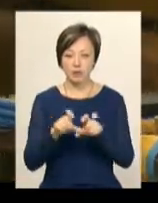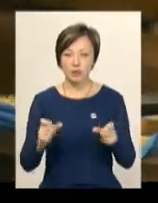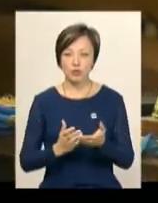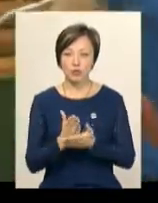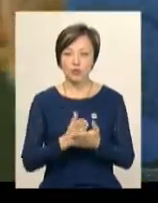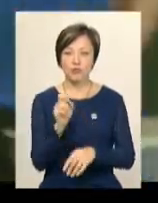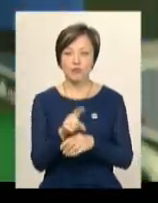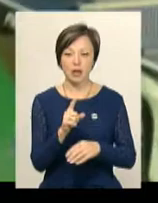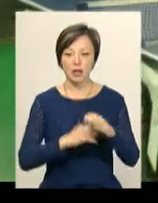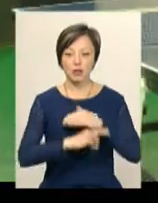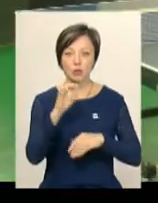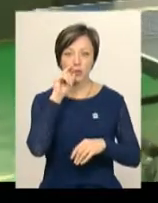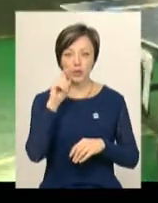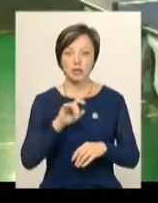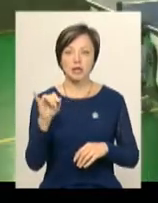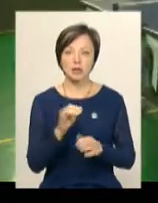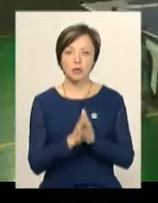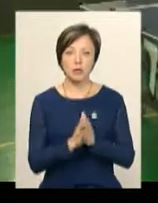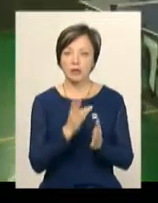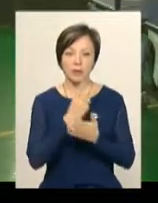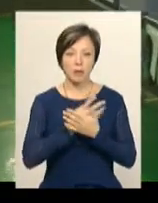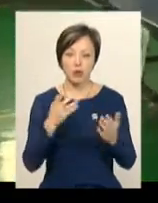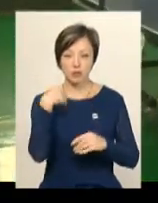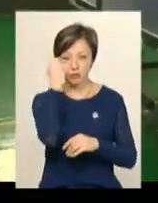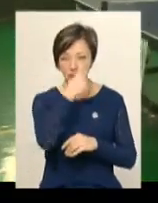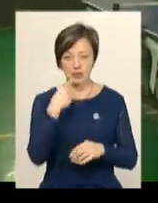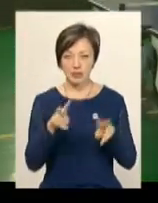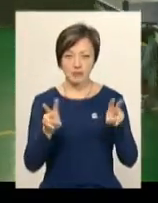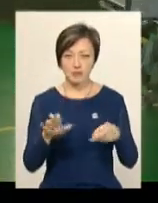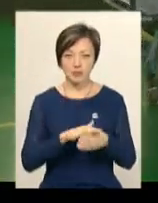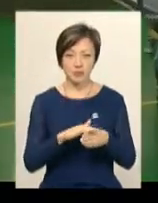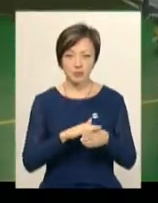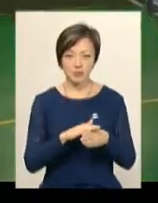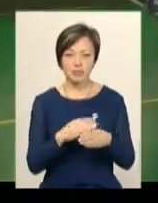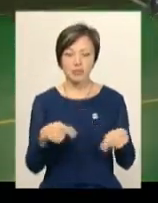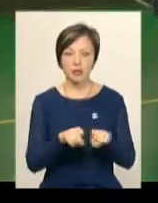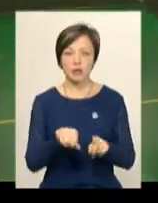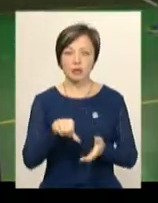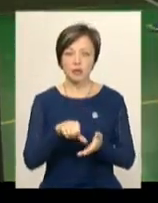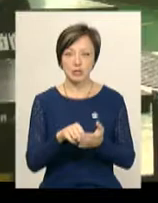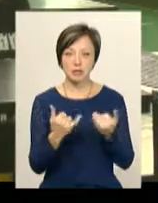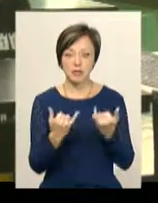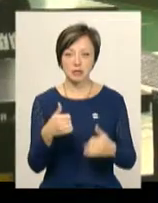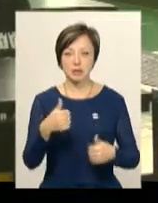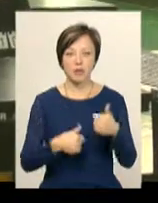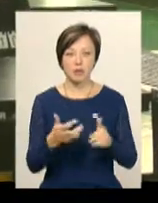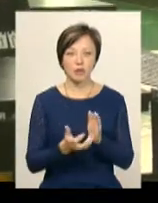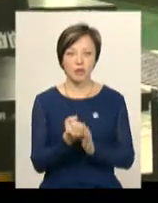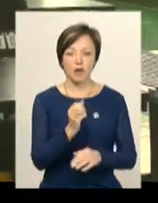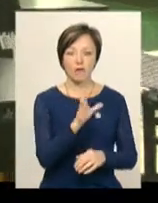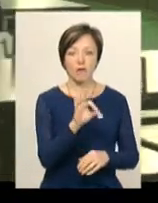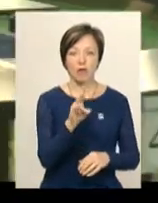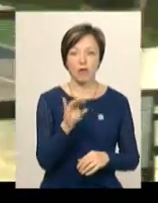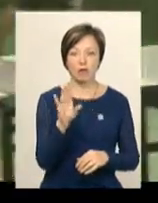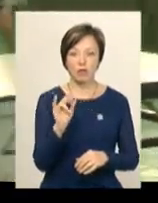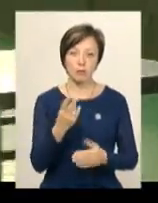службові завдання на сході країни та просять не показувати їхніх облич і не називати прізвищ. Із таким учасником зараз змагається рятувальник Іван Волошин